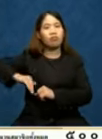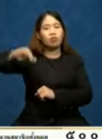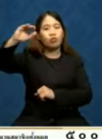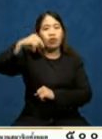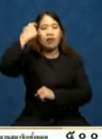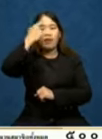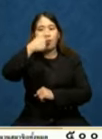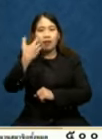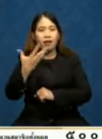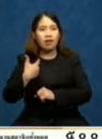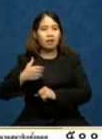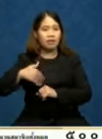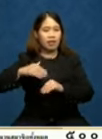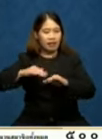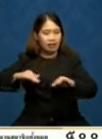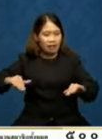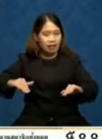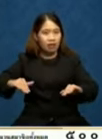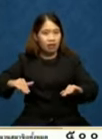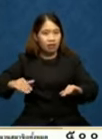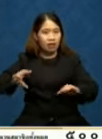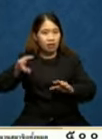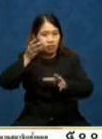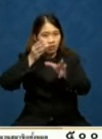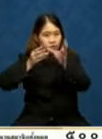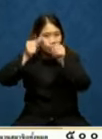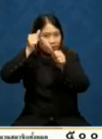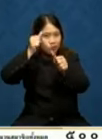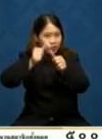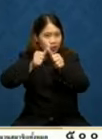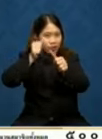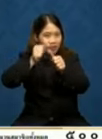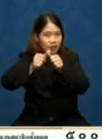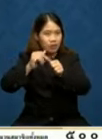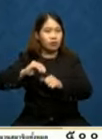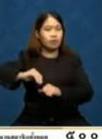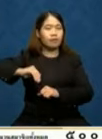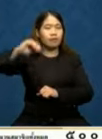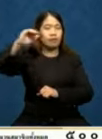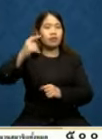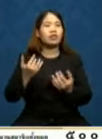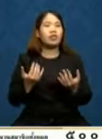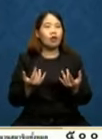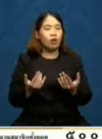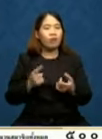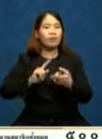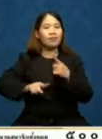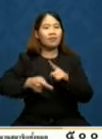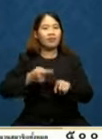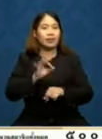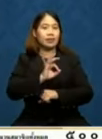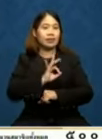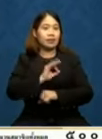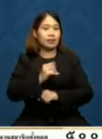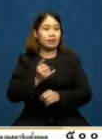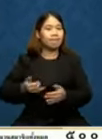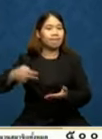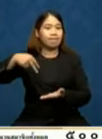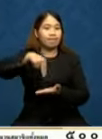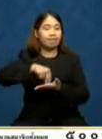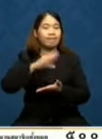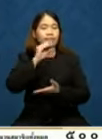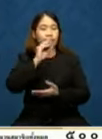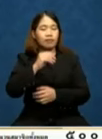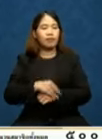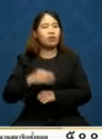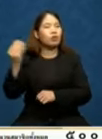เป็นเด็กและเป็นผู้เจ็บปวดและถูกกระทำมาก่อนเดี๋ยวคงมีเพื่อนสมาชิกอภิปรายเยอะเลยนะครับทุกการกระทำของพ่อ